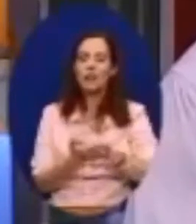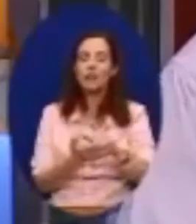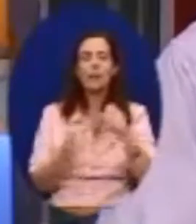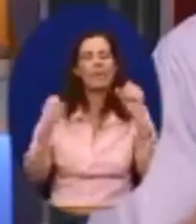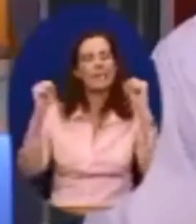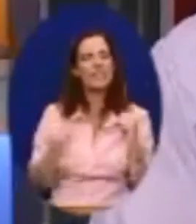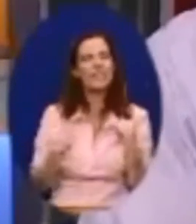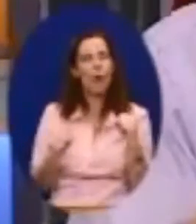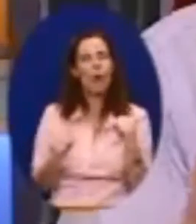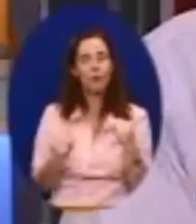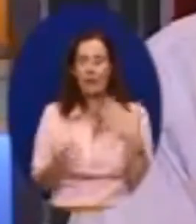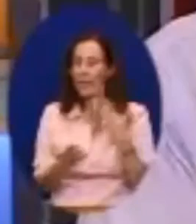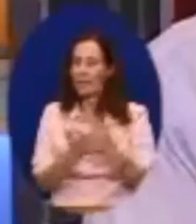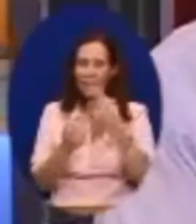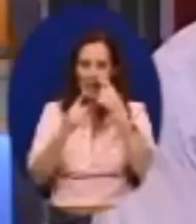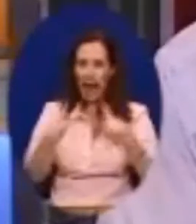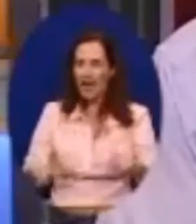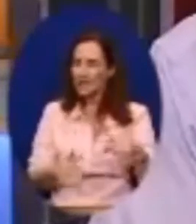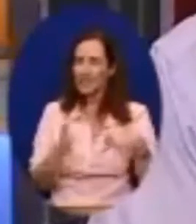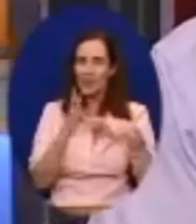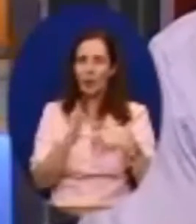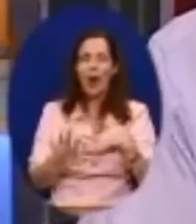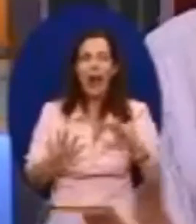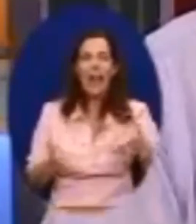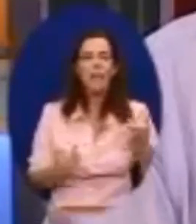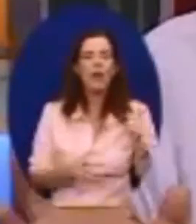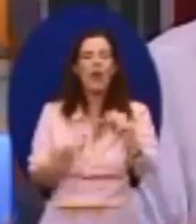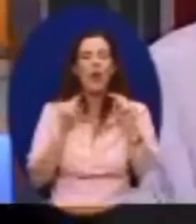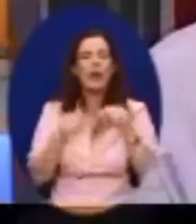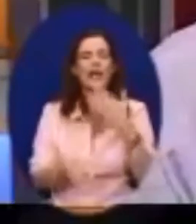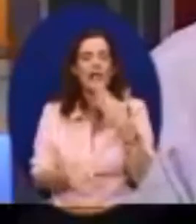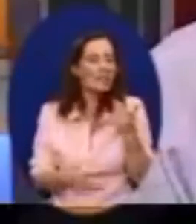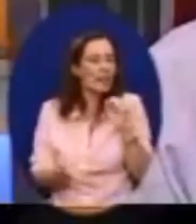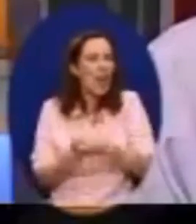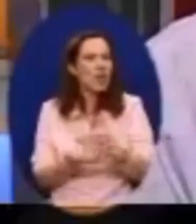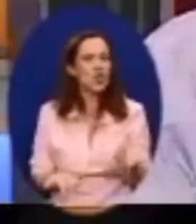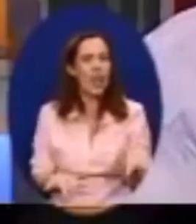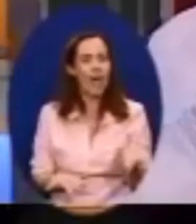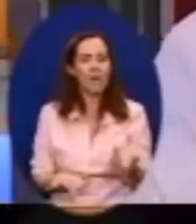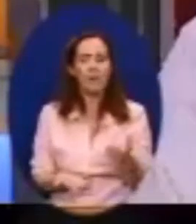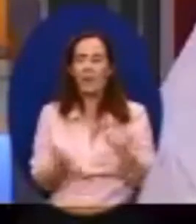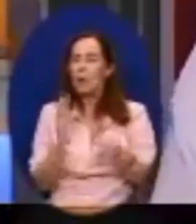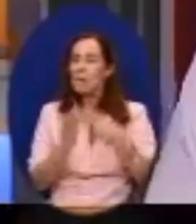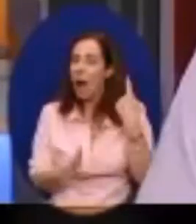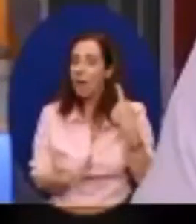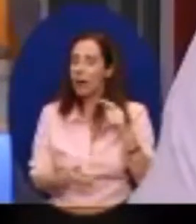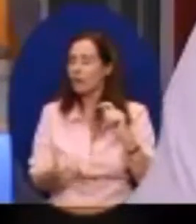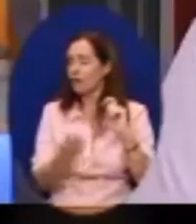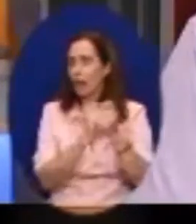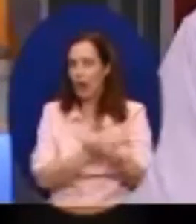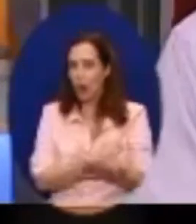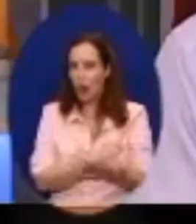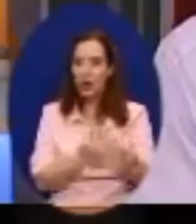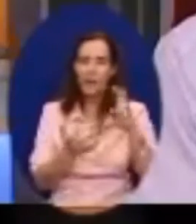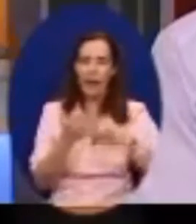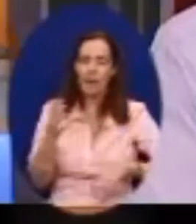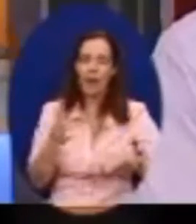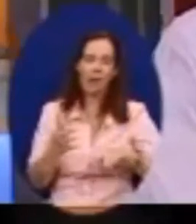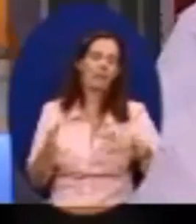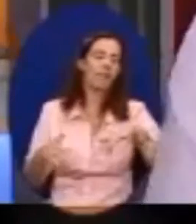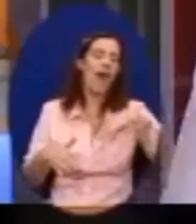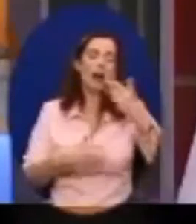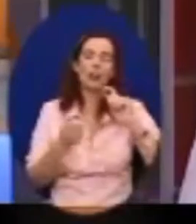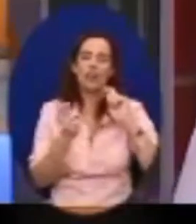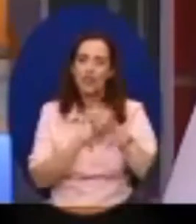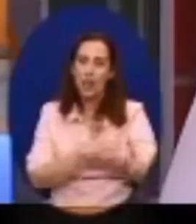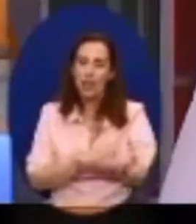יציבות. מתווה הגז הוא למשל דוגמה מדוע לא להגיע לישראל ולהשקיע בה. כי פעם אחת שינו את המס עם שישינסקי, ופעם